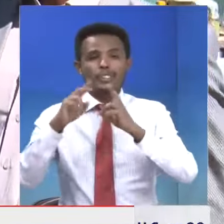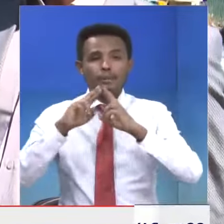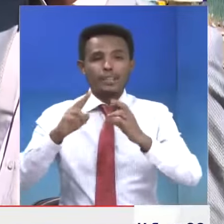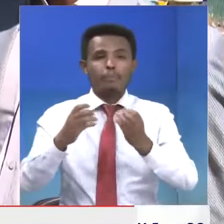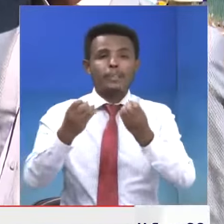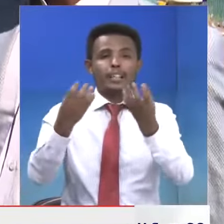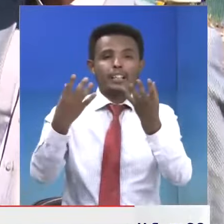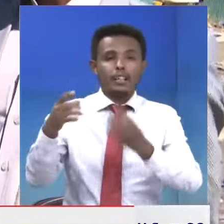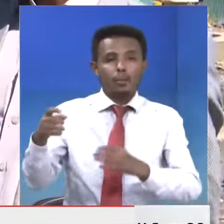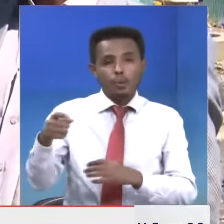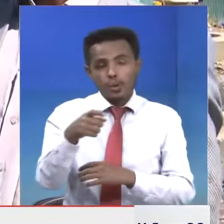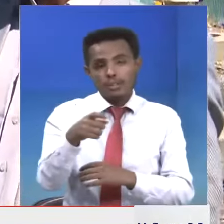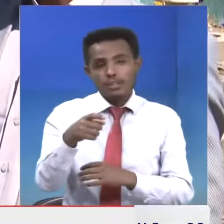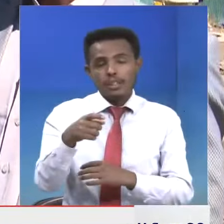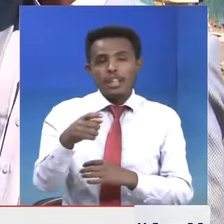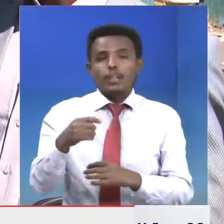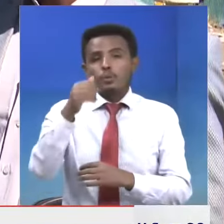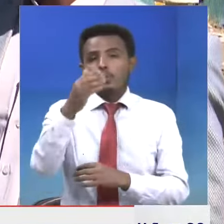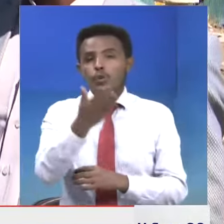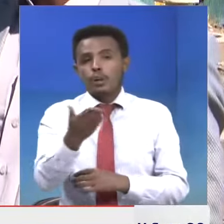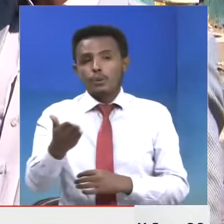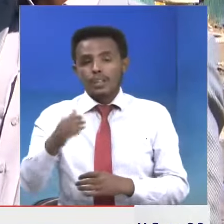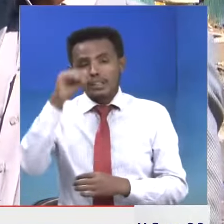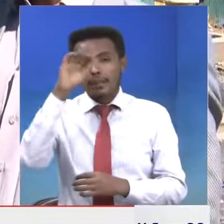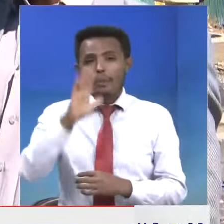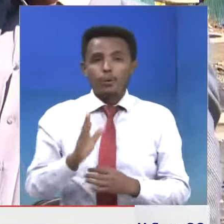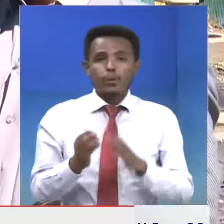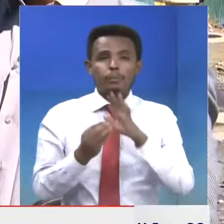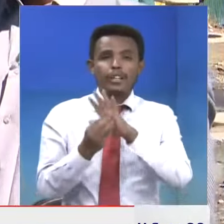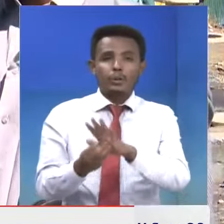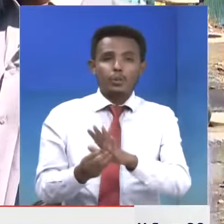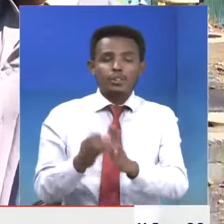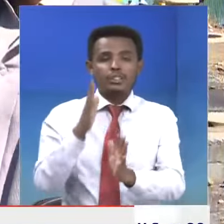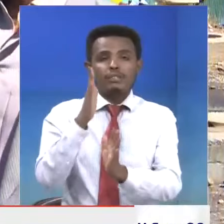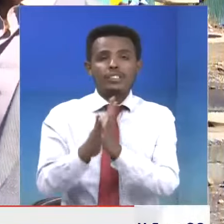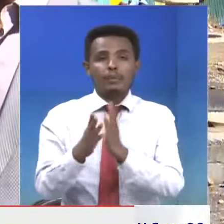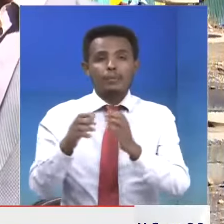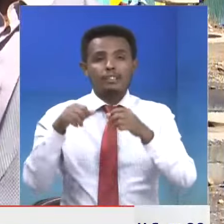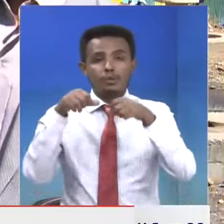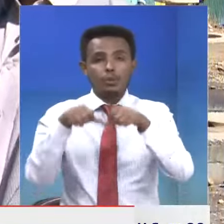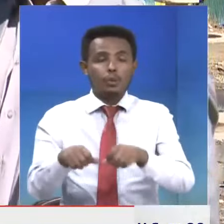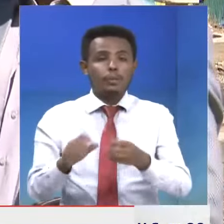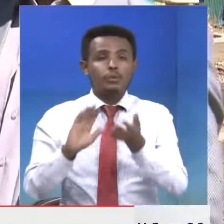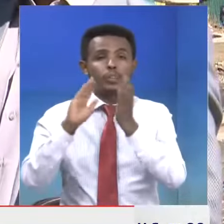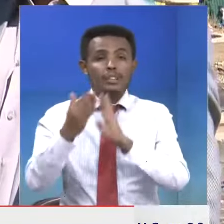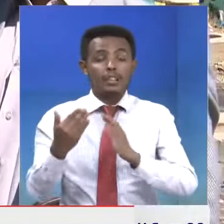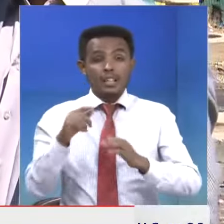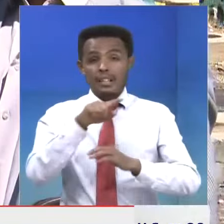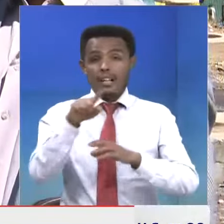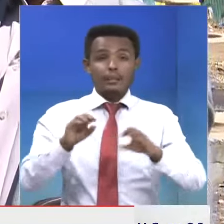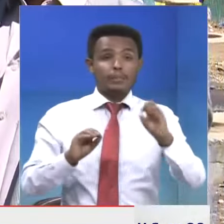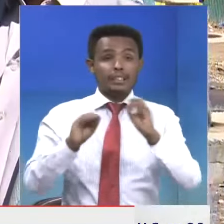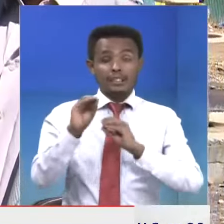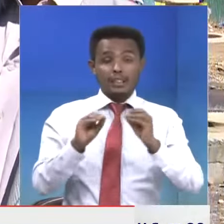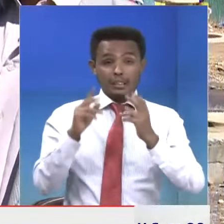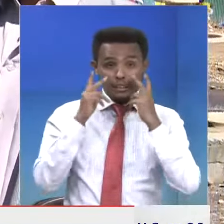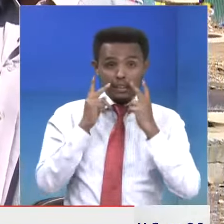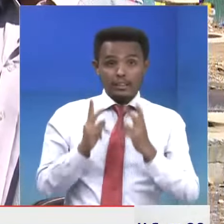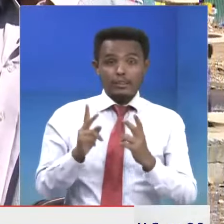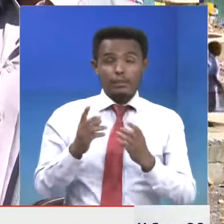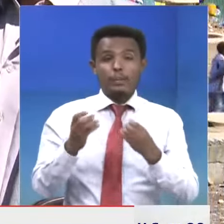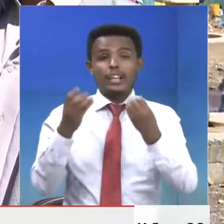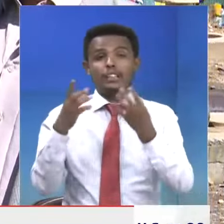በርካታ የሆነ የቁሳዊና ሰብአዊ በደሎችን እያደረሰ የቆየበት ሁኔታ አለ። እናንተም ተዘዋውራችሁ እንዳያችሁ በጣም በርካታ